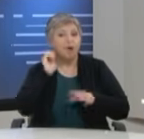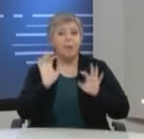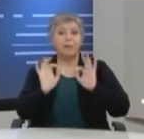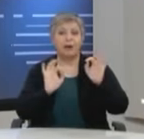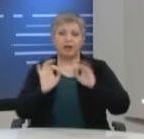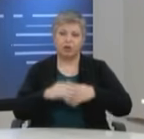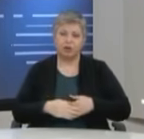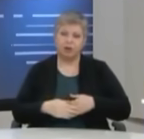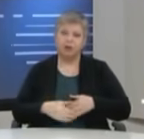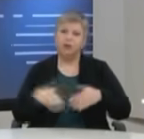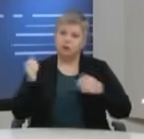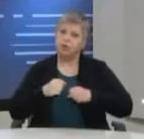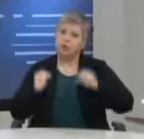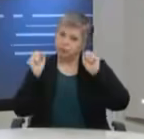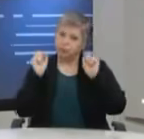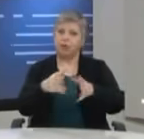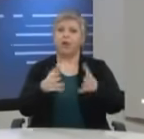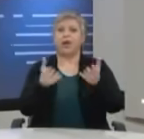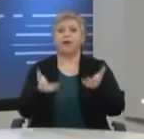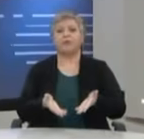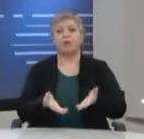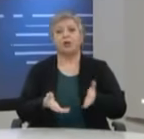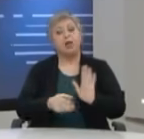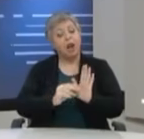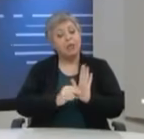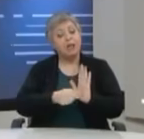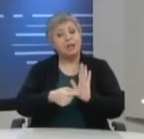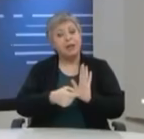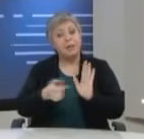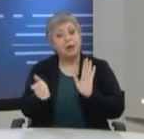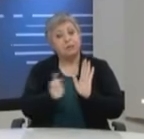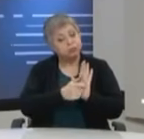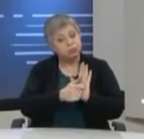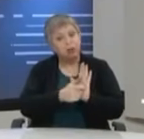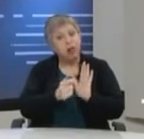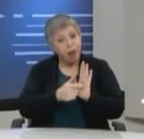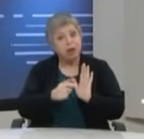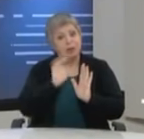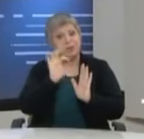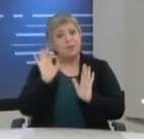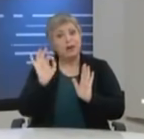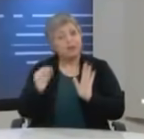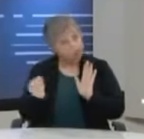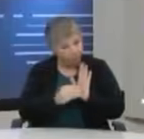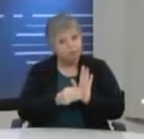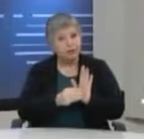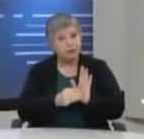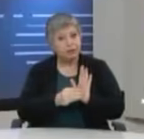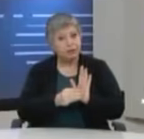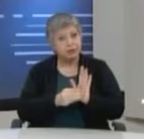δίνετε αυτό. Το βάζετε στο κείμενο της συμφωνίας που θα δεσμεύει τη χώρα για πολλές δεκαετίες. Βγείτε,